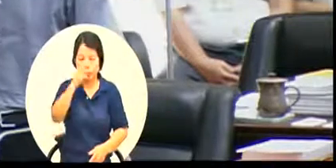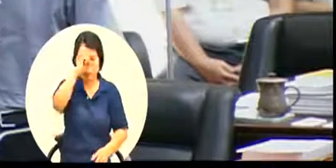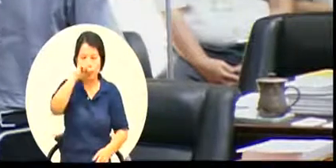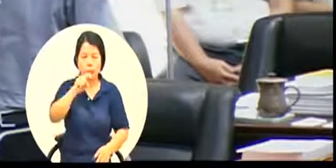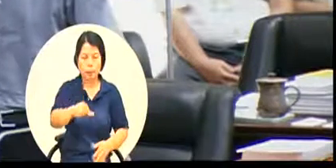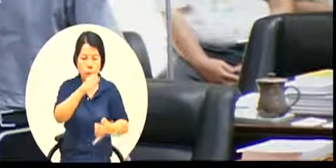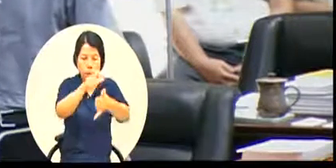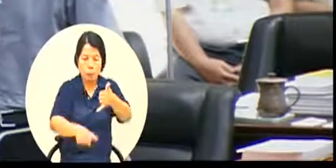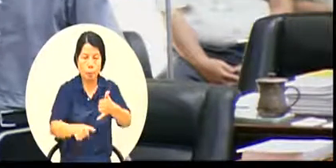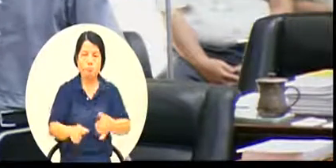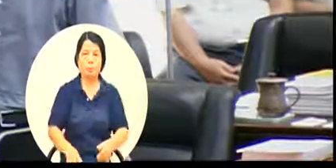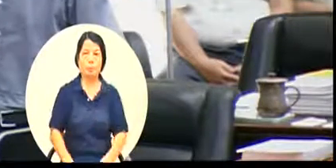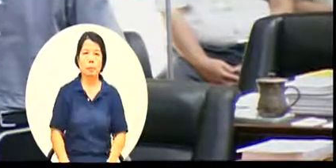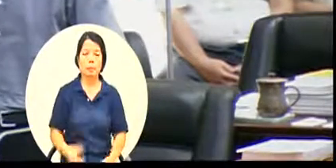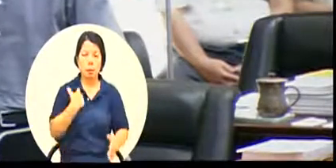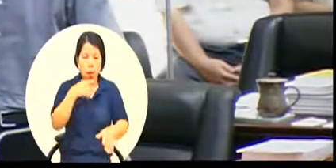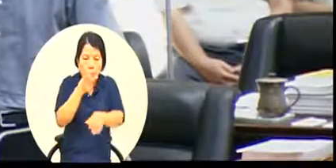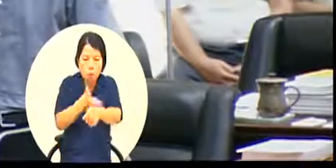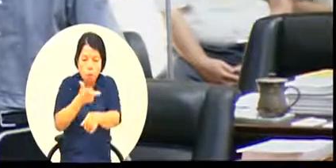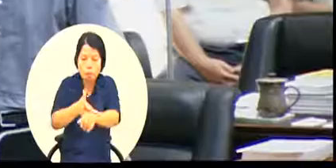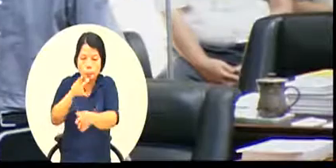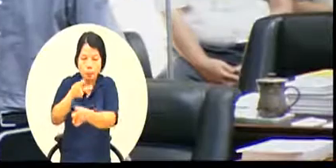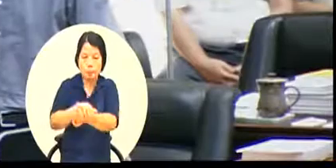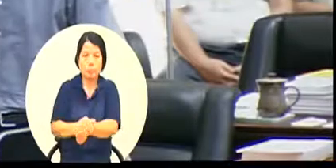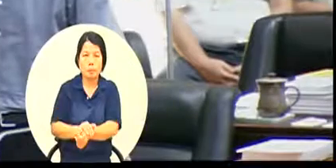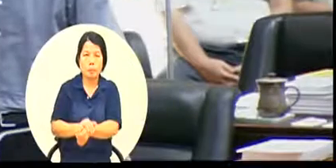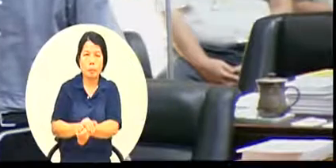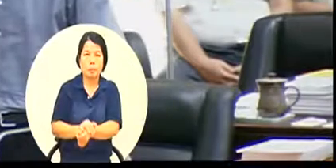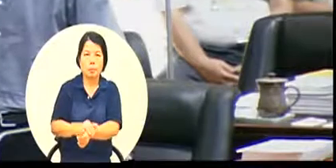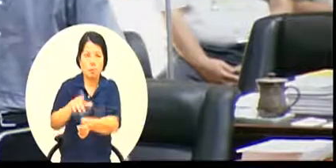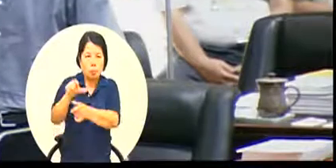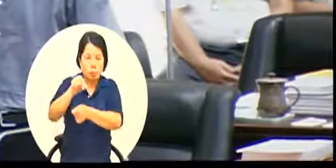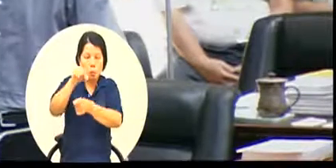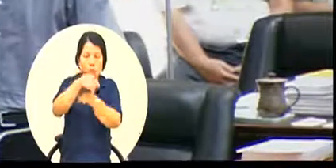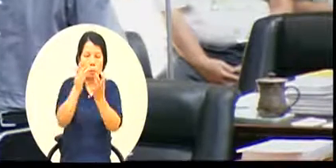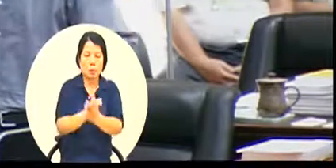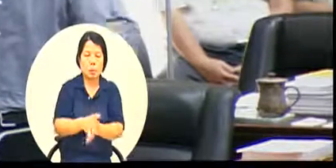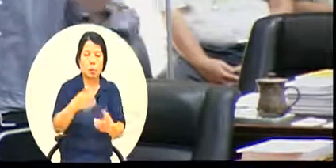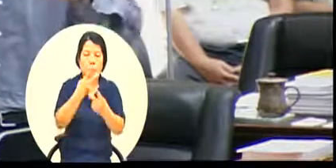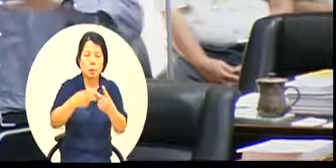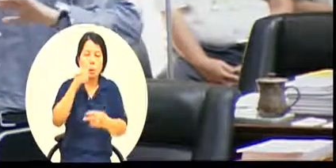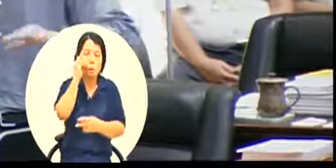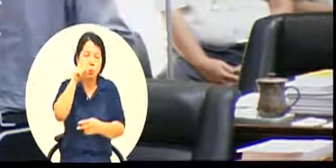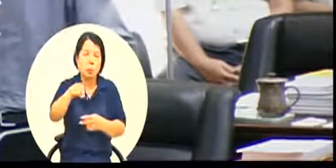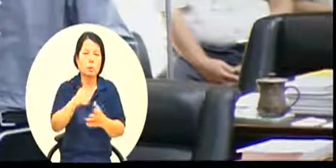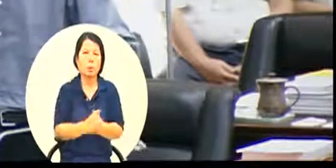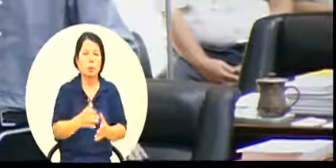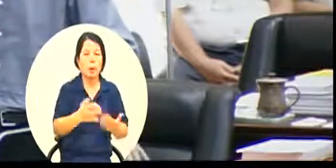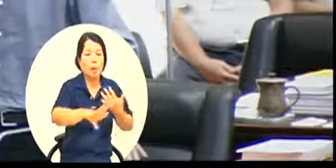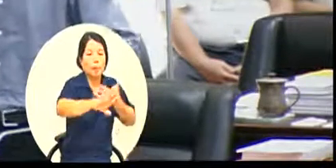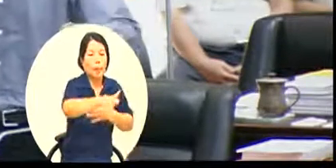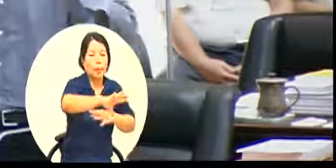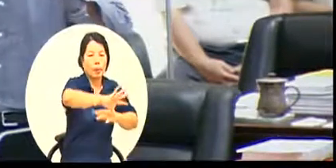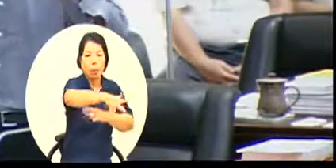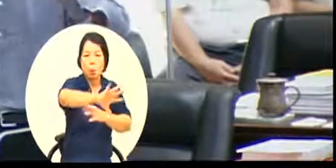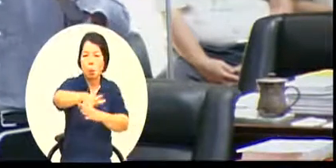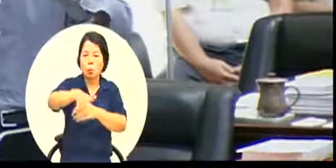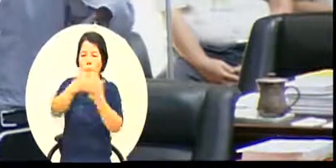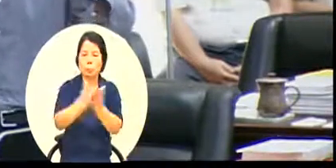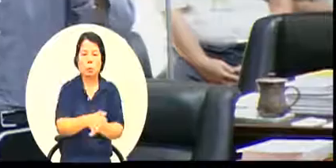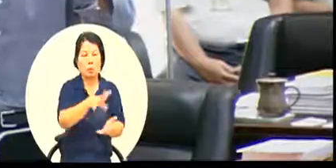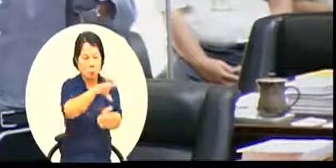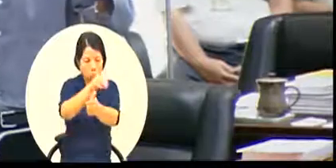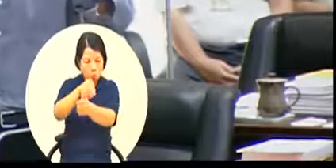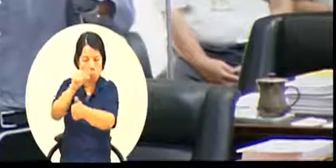这个案子，第一个真的是按照科学跟所谓的客观的一个方法，跟参考其他各个国家，跟实际